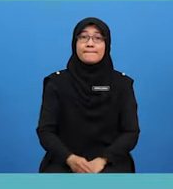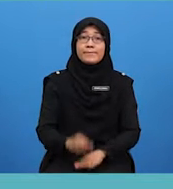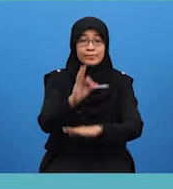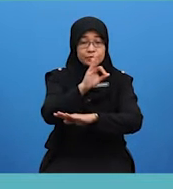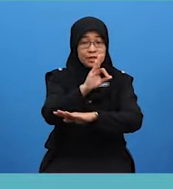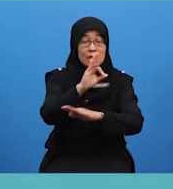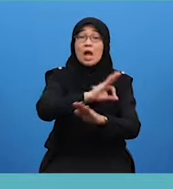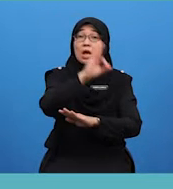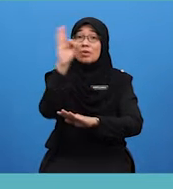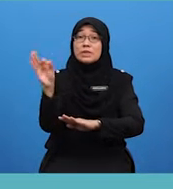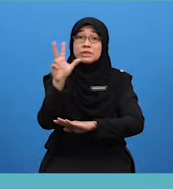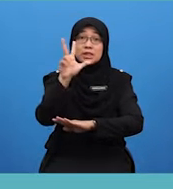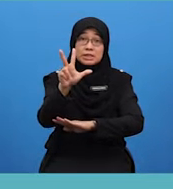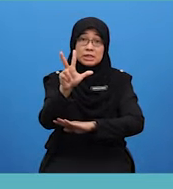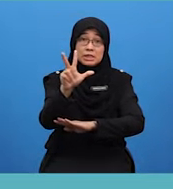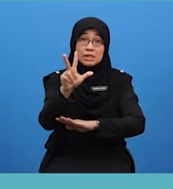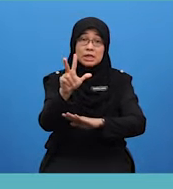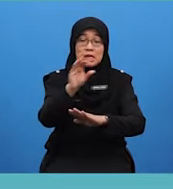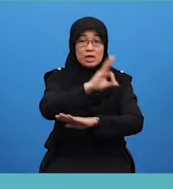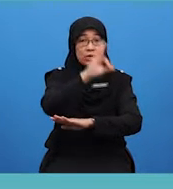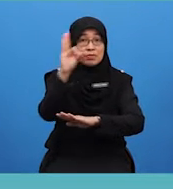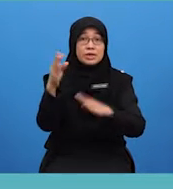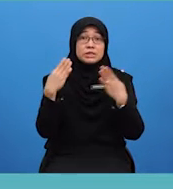iaitu fasa subuh dan tempoh fasa ini?